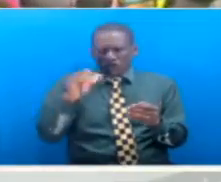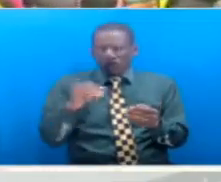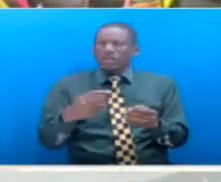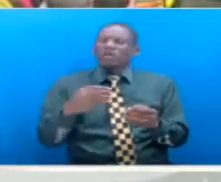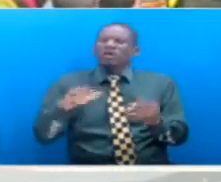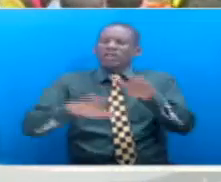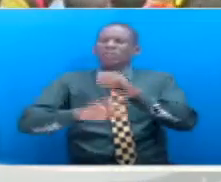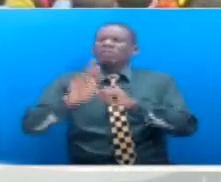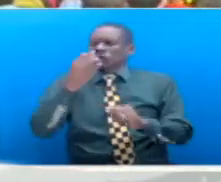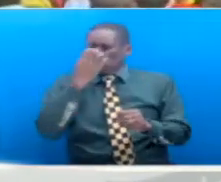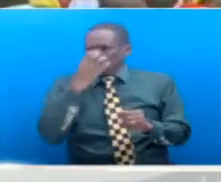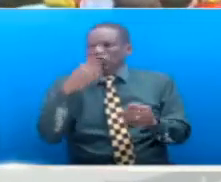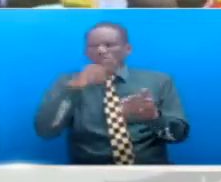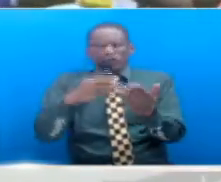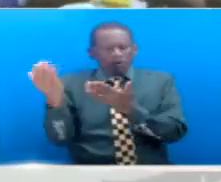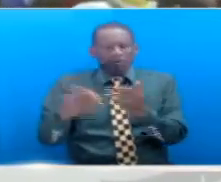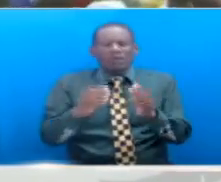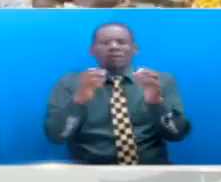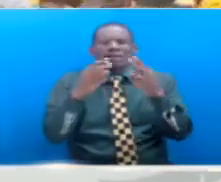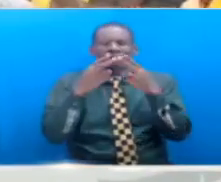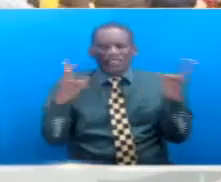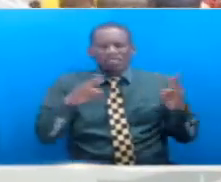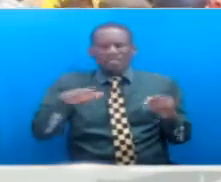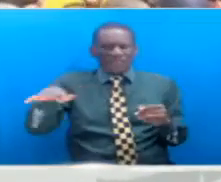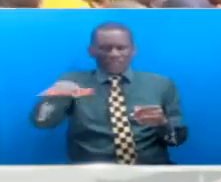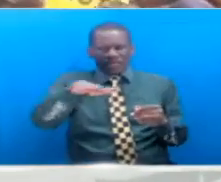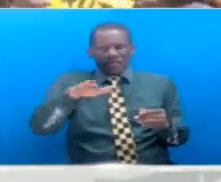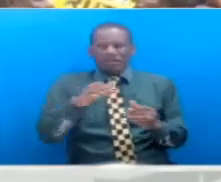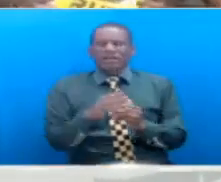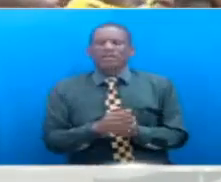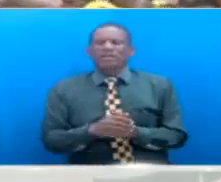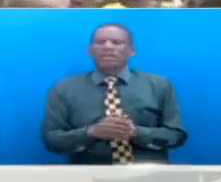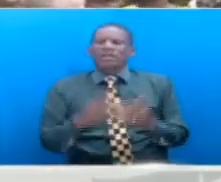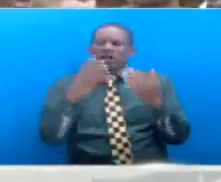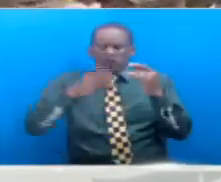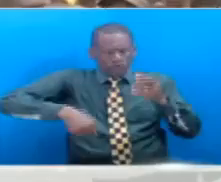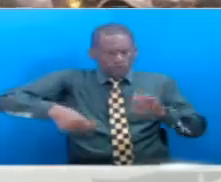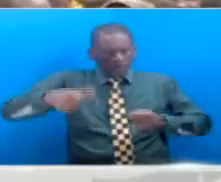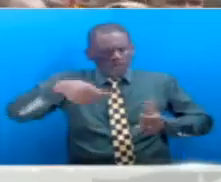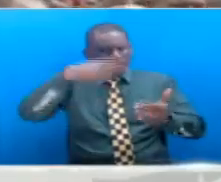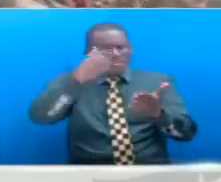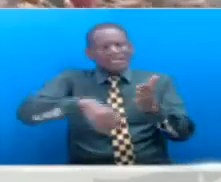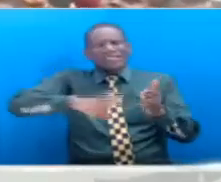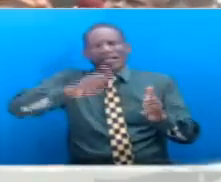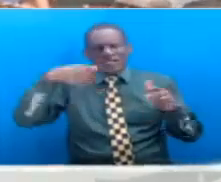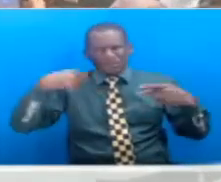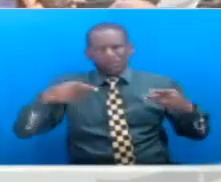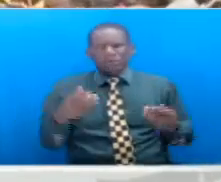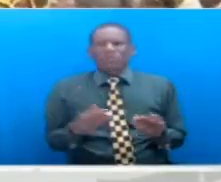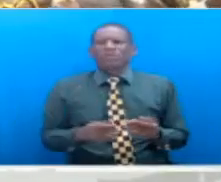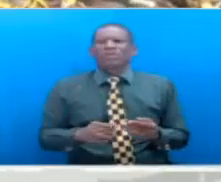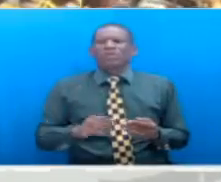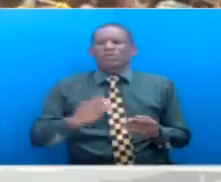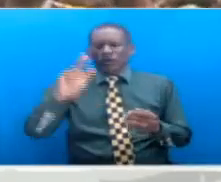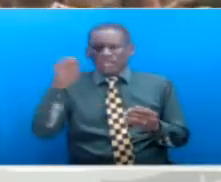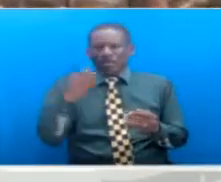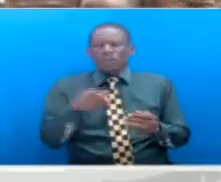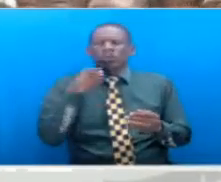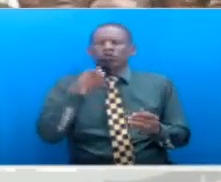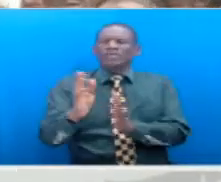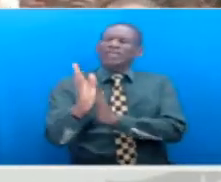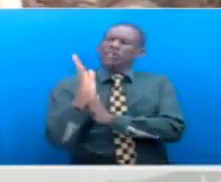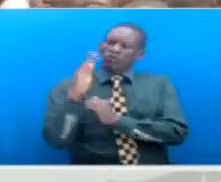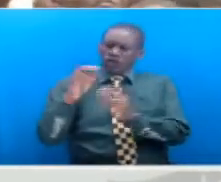akisema kuwa atarejesha usalama eneo hilo. Kwa sababu mnalipa ushuru kama Wakenya wengine, mambo yenu ya